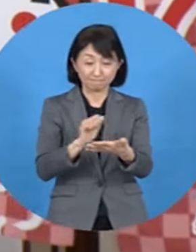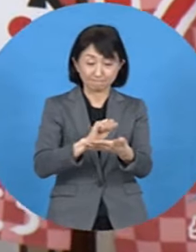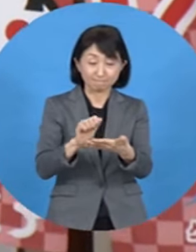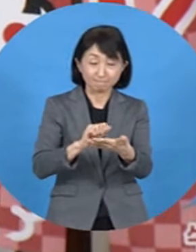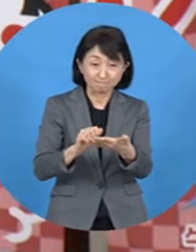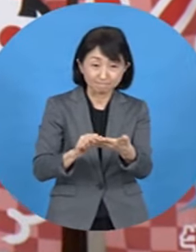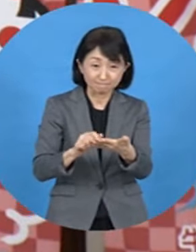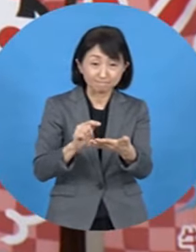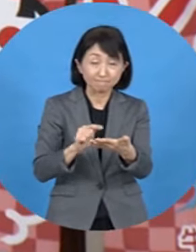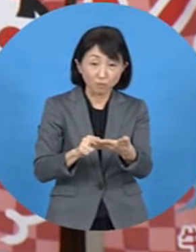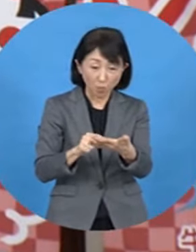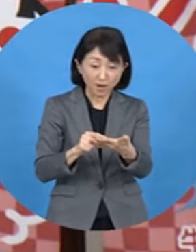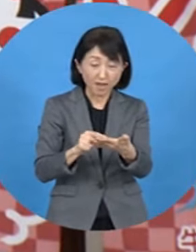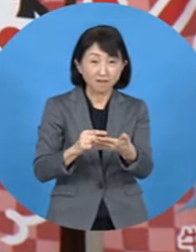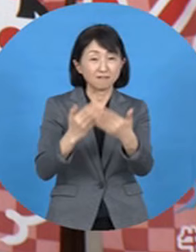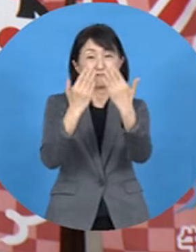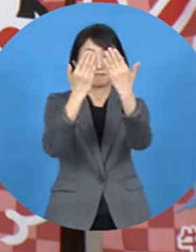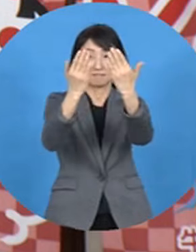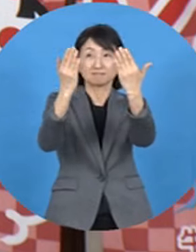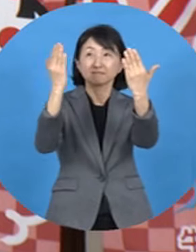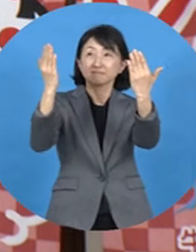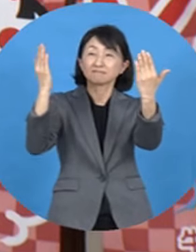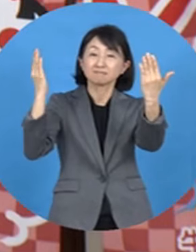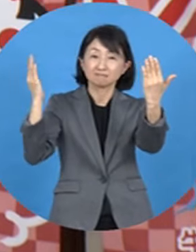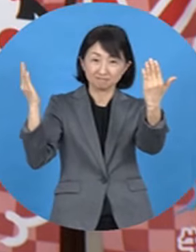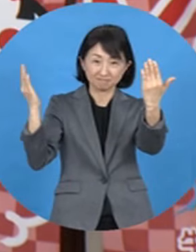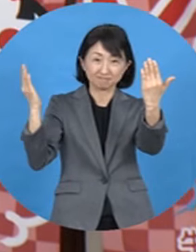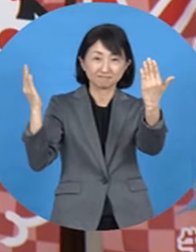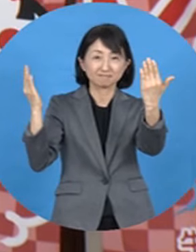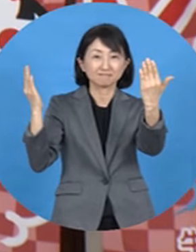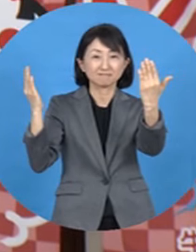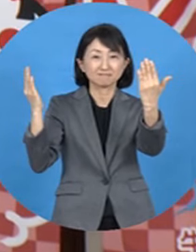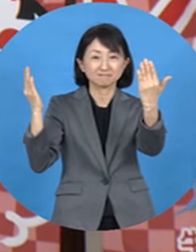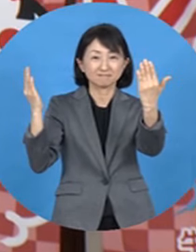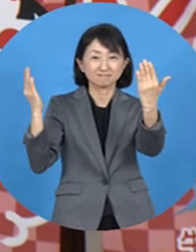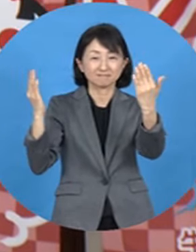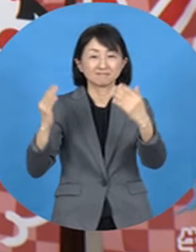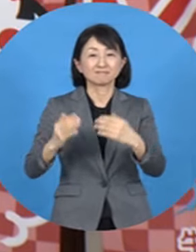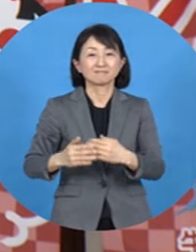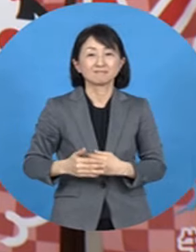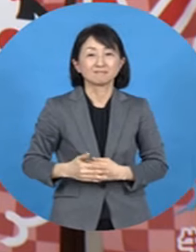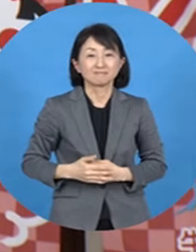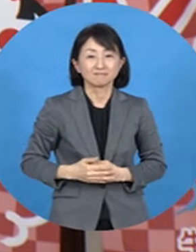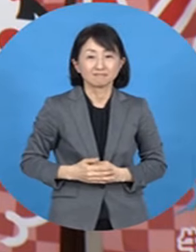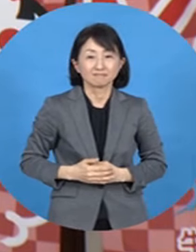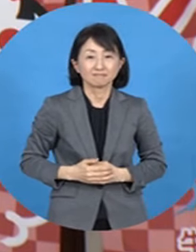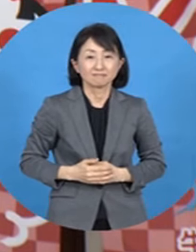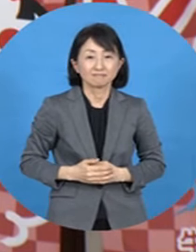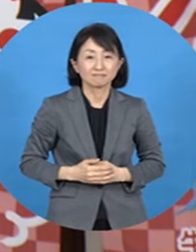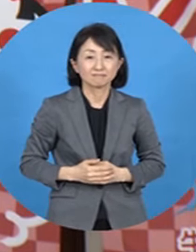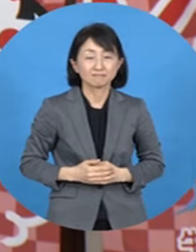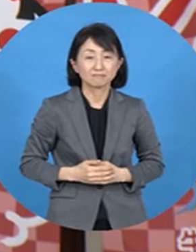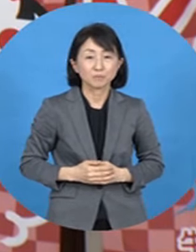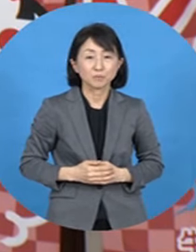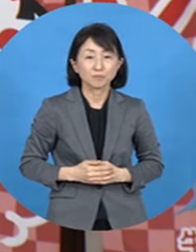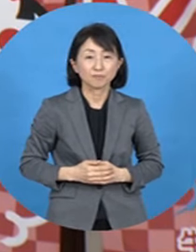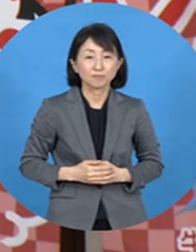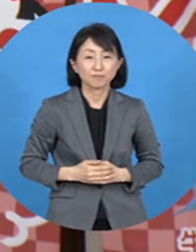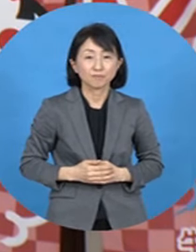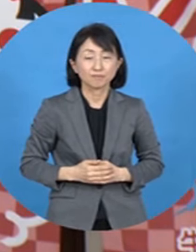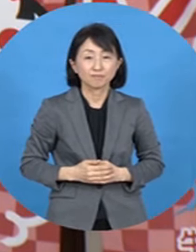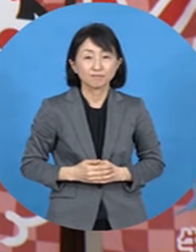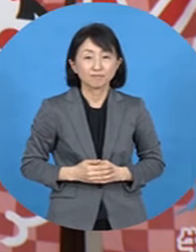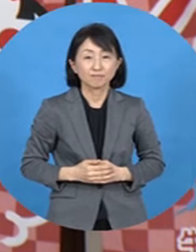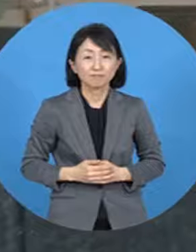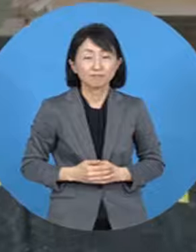じゃあ実際に飼われてたってことですか。 そうです、飼ってたニワトリの絵を描いてもらったんです。 そうなん